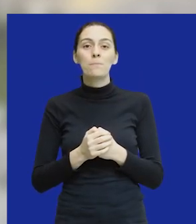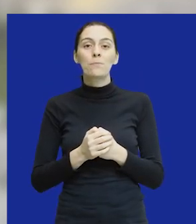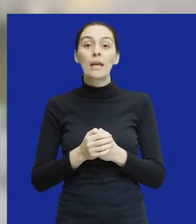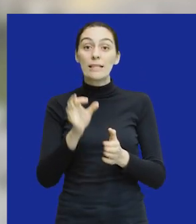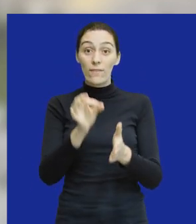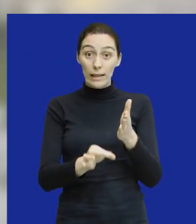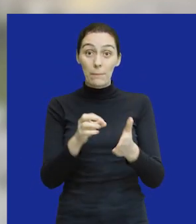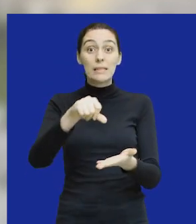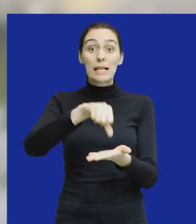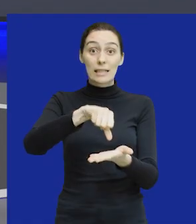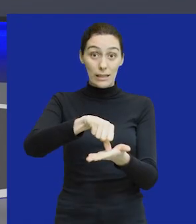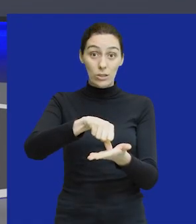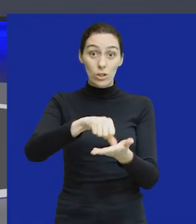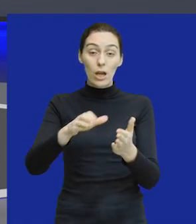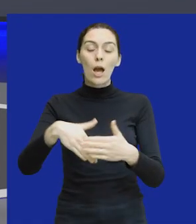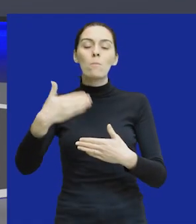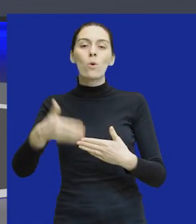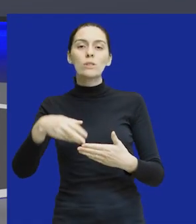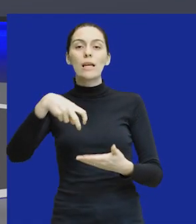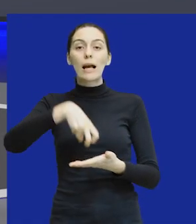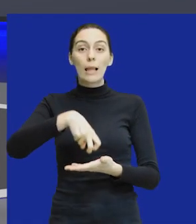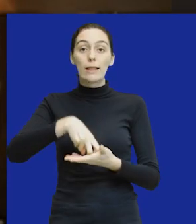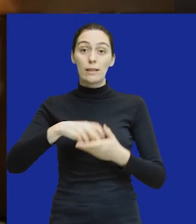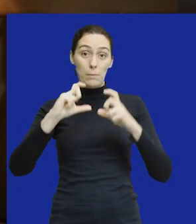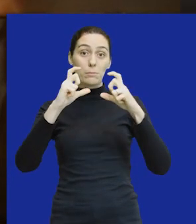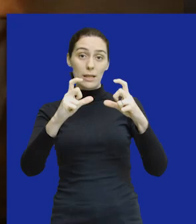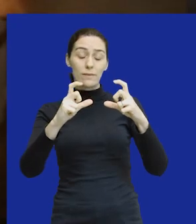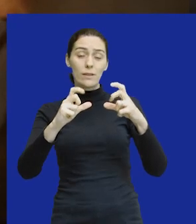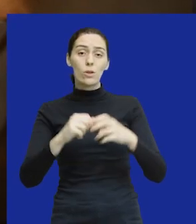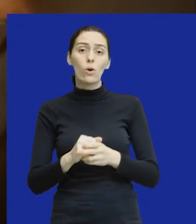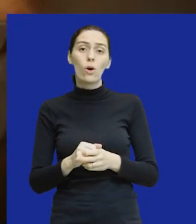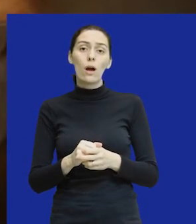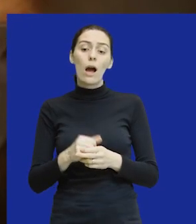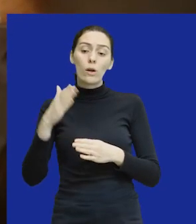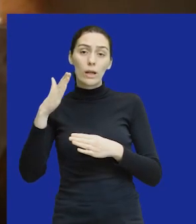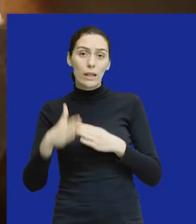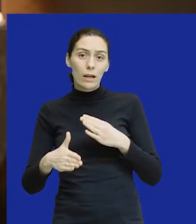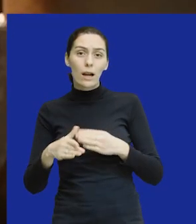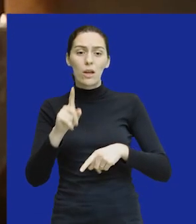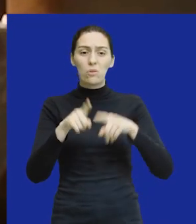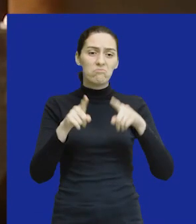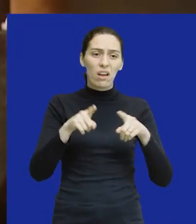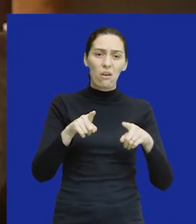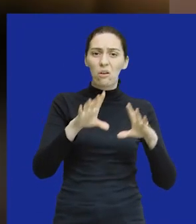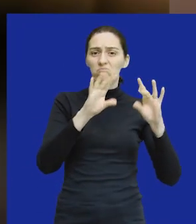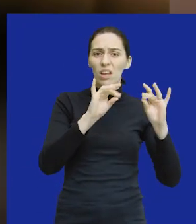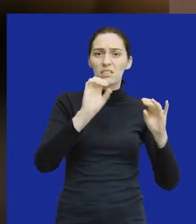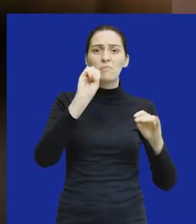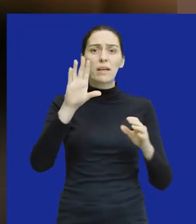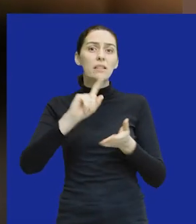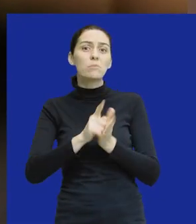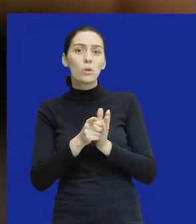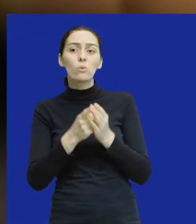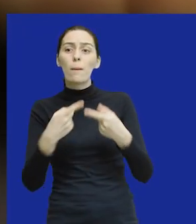središte je sveta misa, zatim klanjanje pred presvetim, a onda onih zadnjih par minuta, desetak,